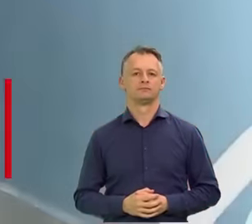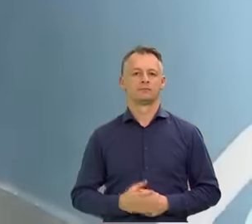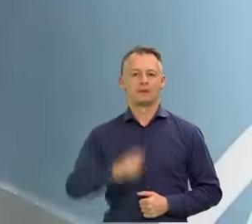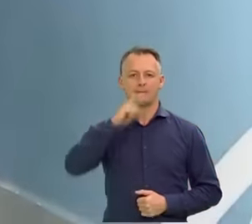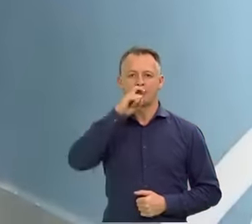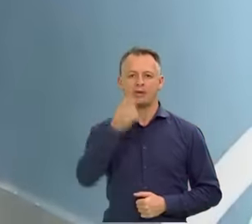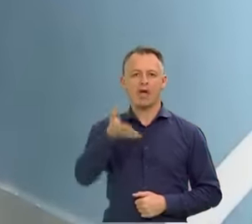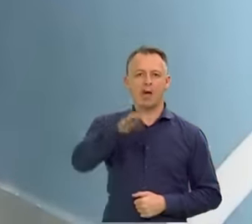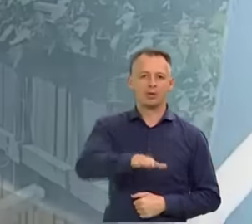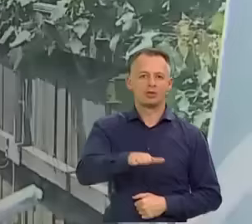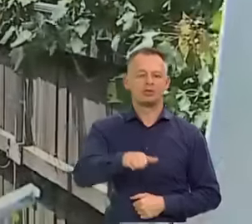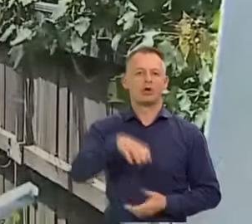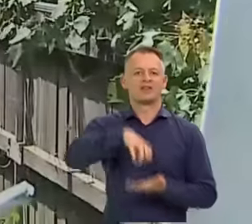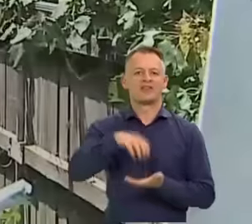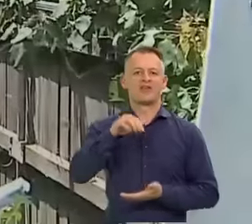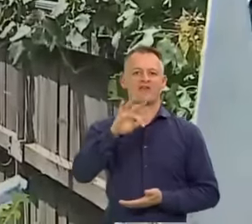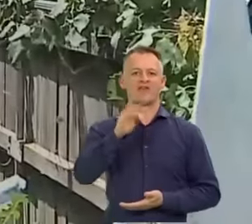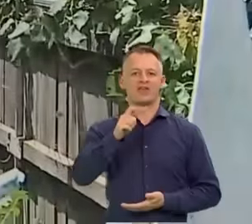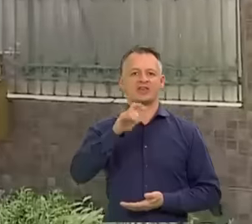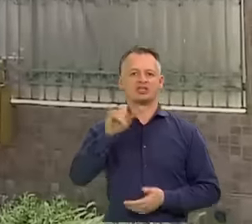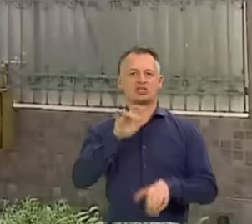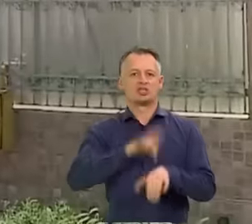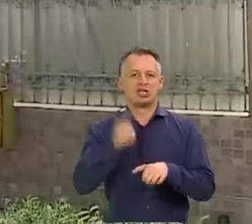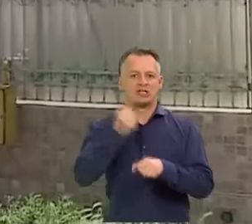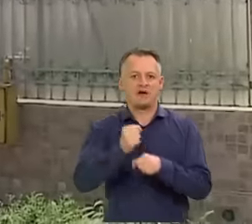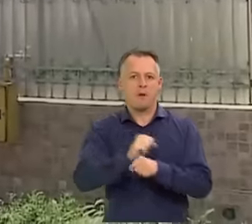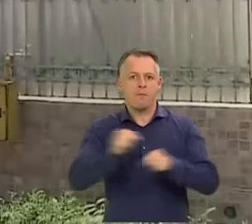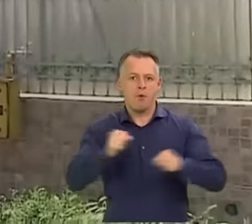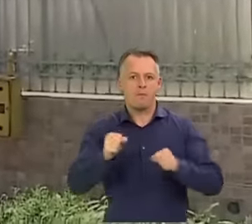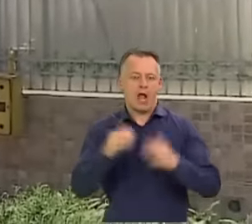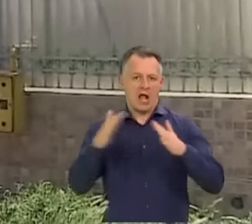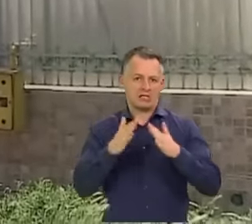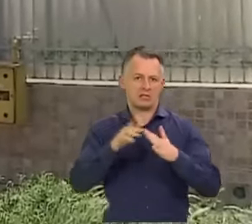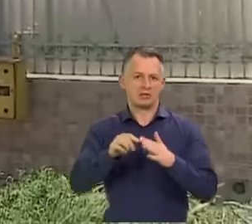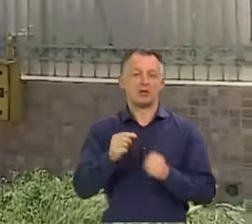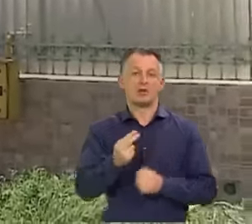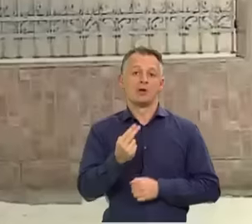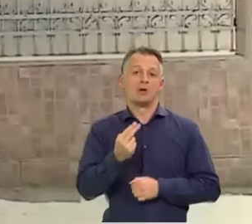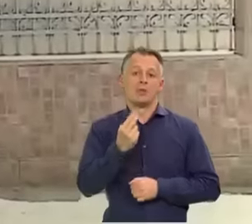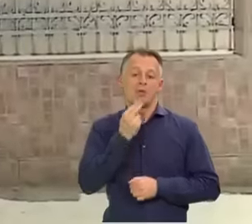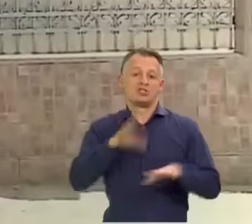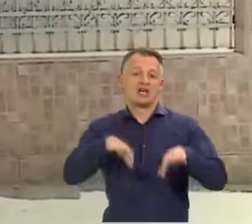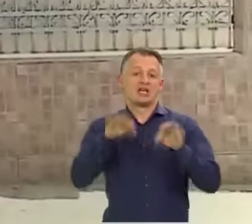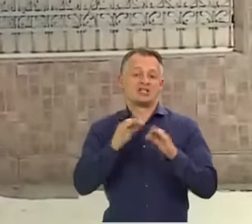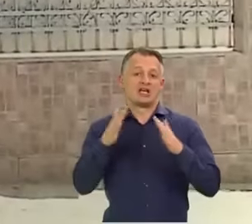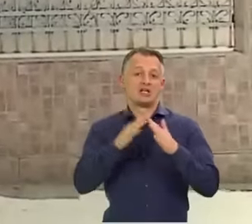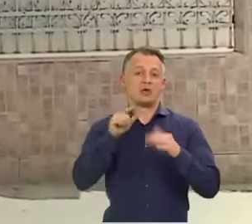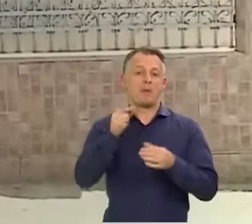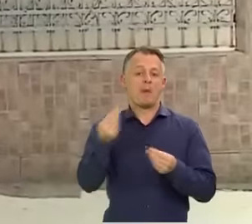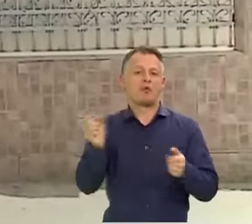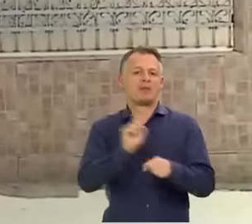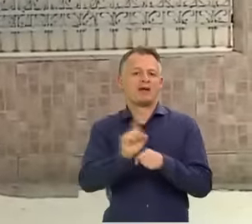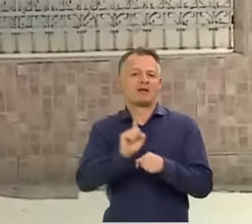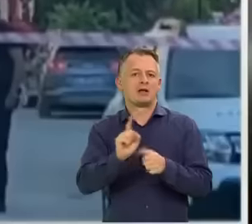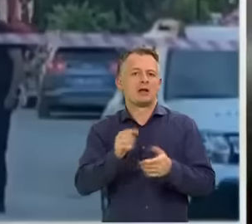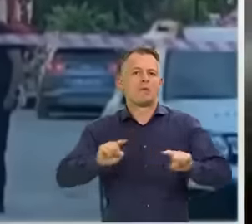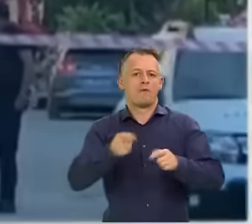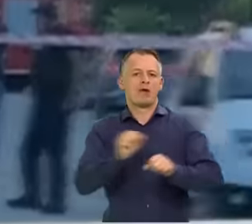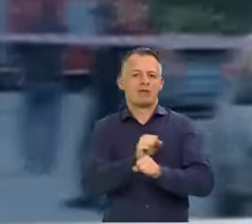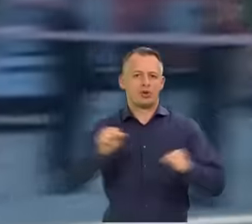Un bărbat a murit la Fetești în timp ce încerca să facă o bombă artizanală în casă. Anchetatorii au găsit în locuință mai multe materiale explozive.